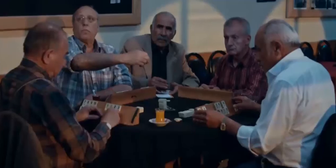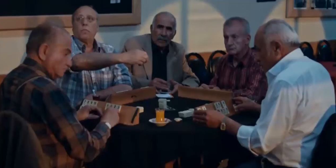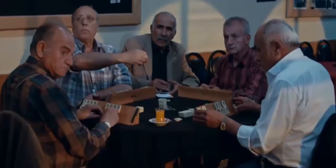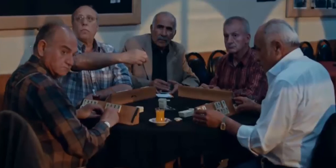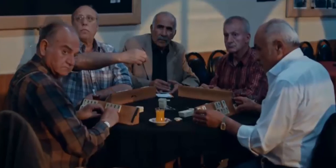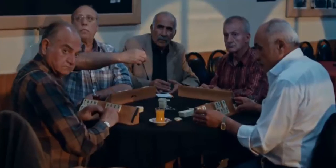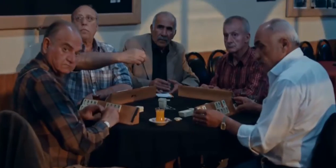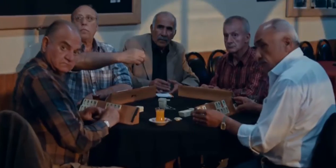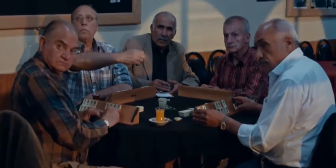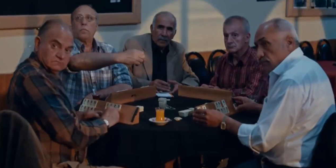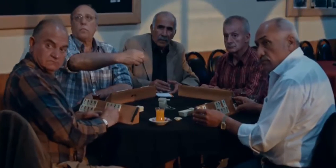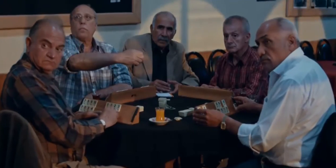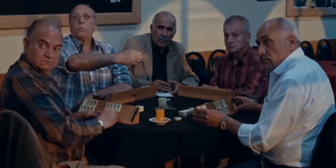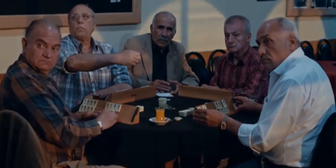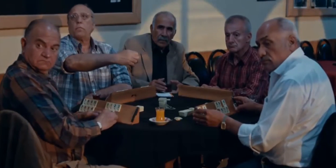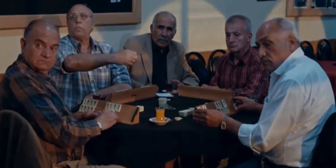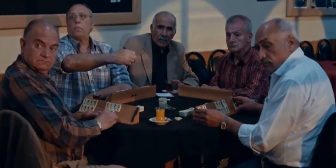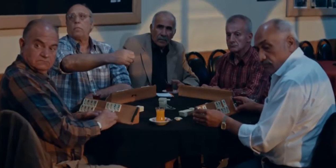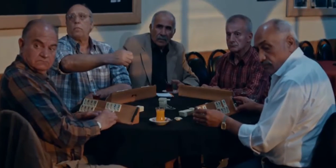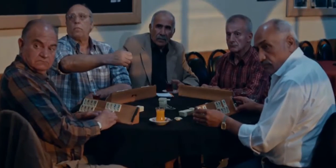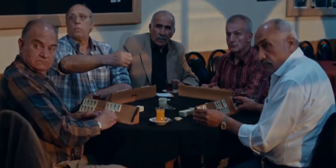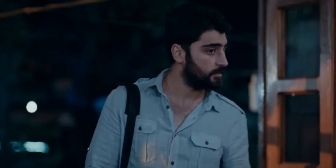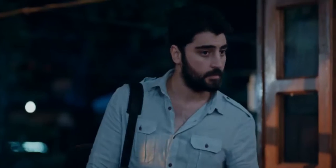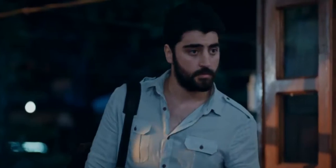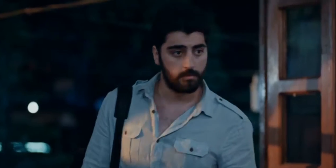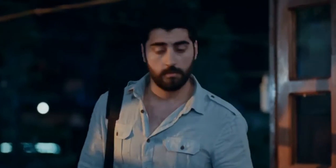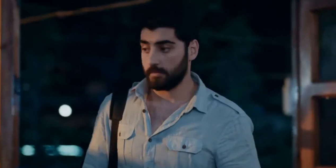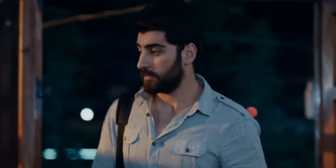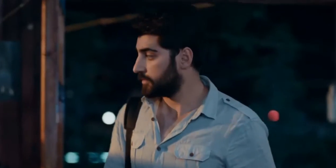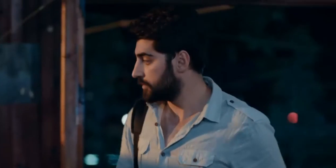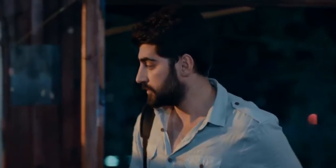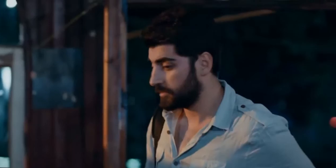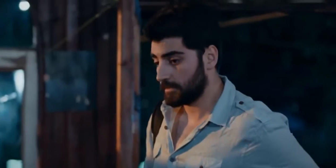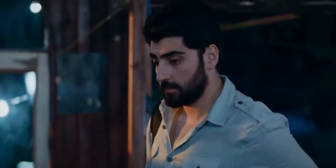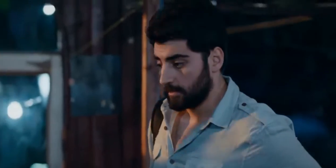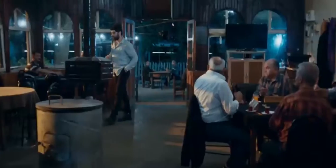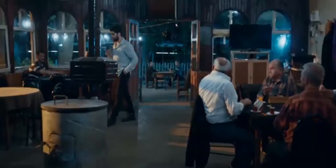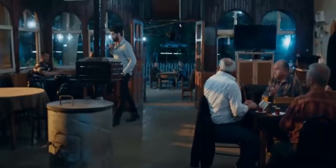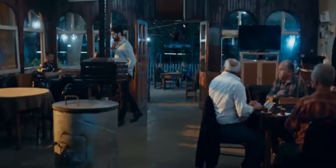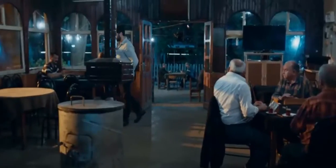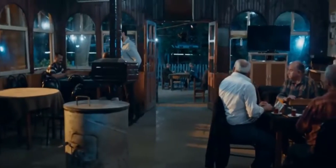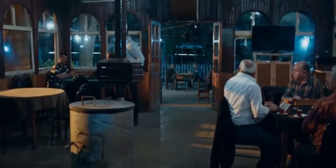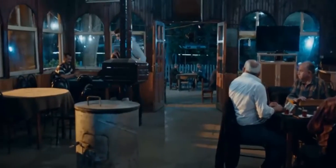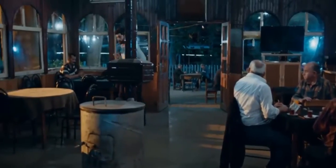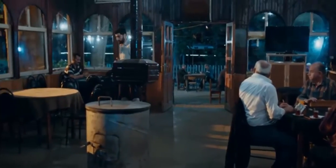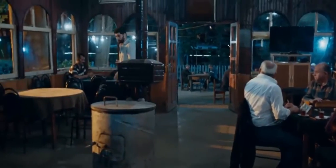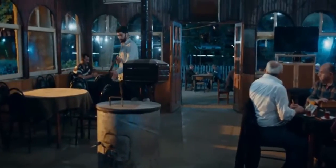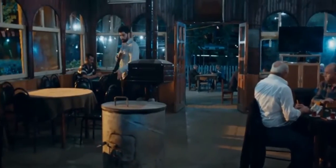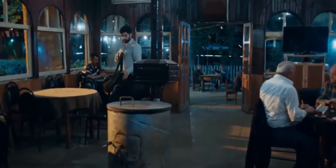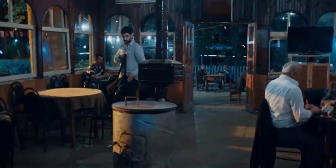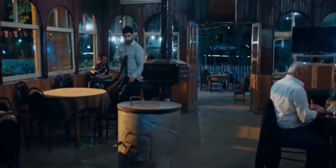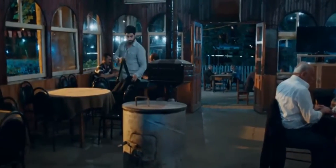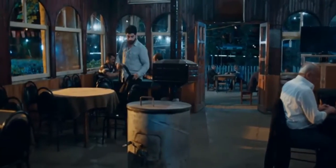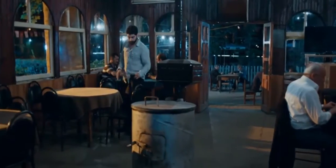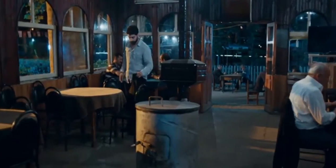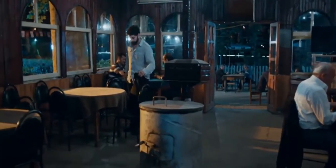masa, başlarını çevirip yabancıya baktılar. Yusuf da zaten birine bakınıyor gibi gözlerini masalarda gezdiriyor. İçeridekiler genelde